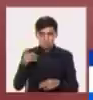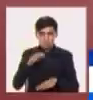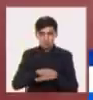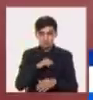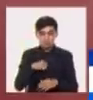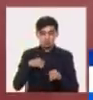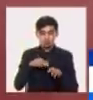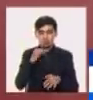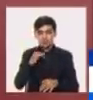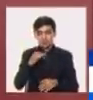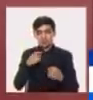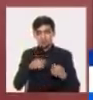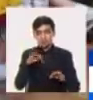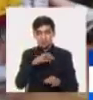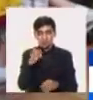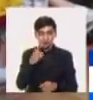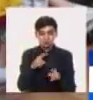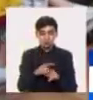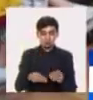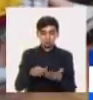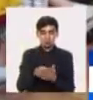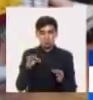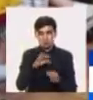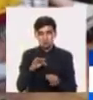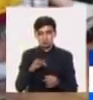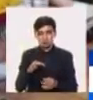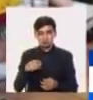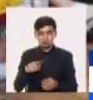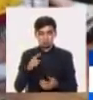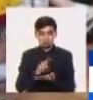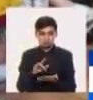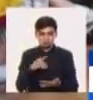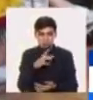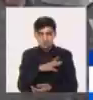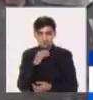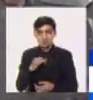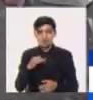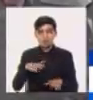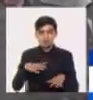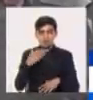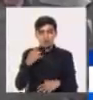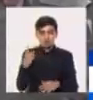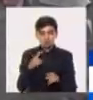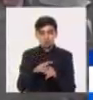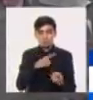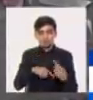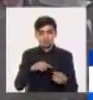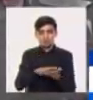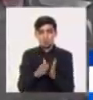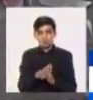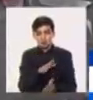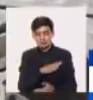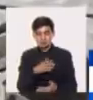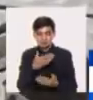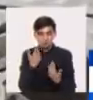сауда нысандарының иелері саудагерлерге өтемақы төлеуге міндетті емеспіз дейді. Айтуларынша, кейбір базар қожайындары кәсіпкерлермен келісімшарт